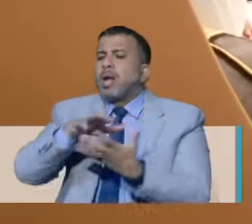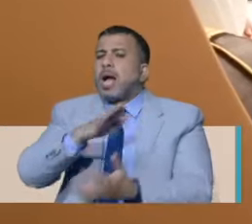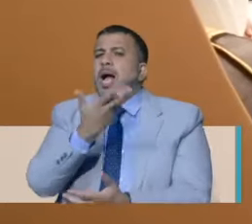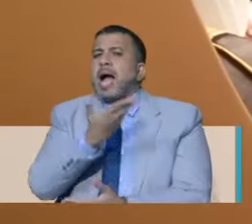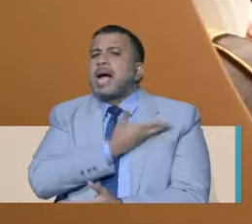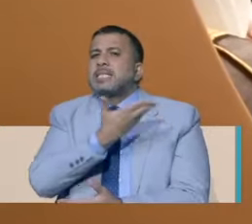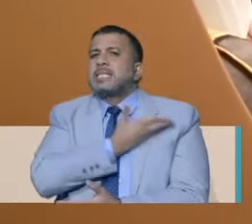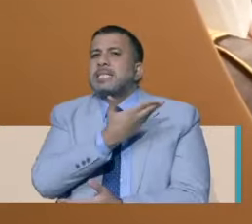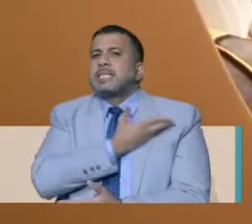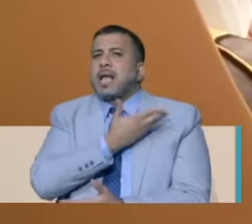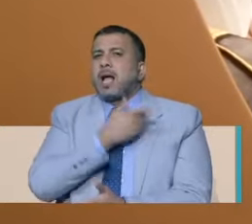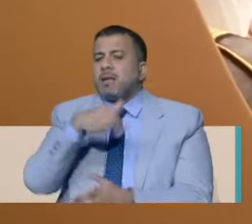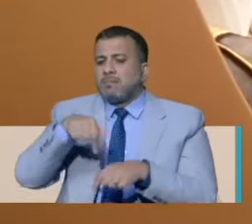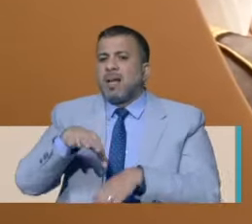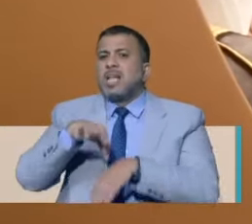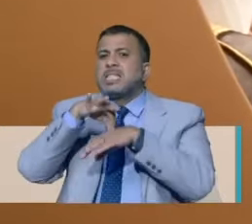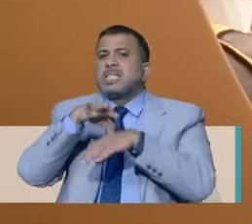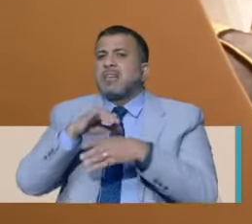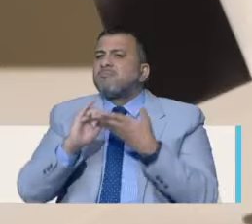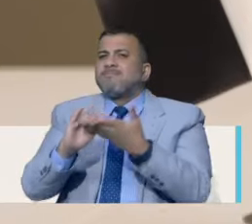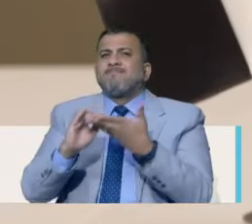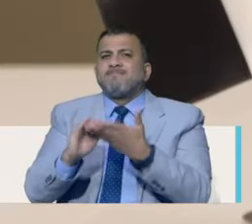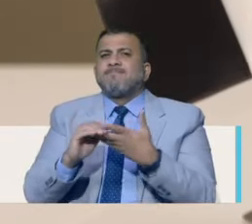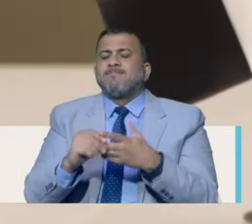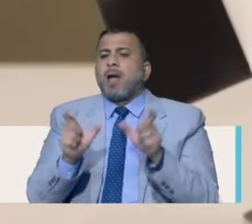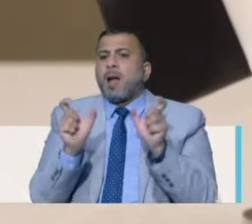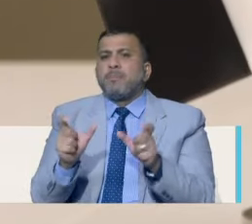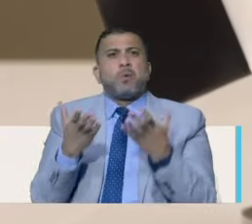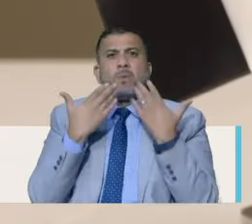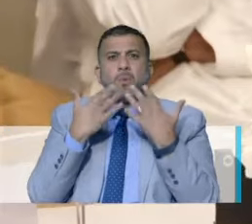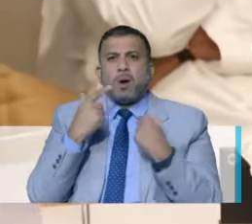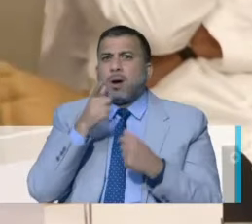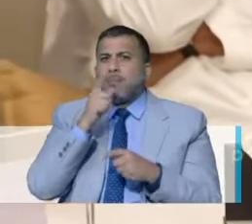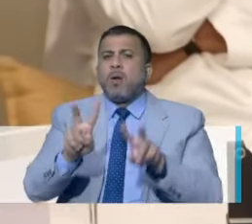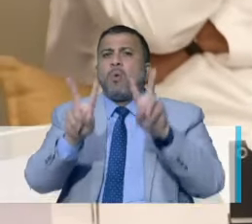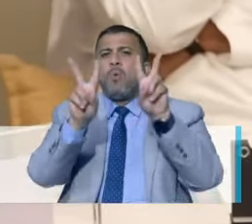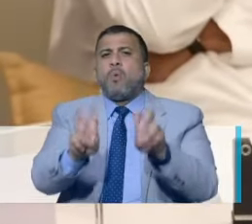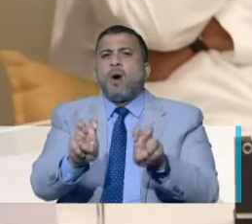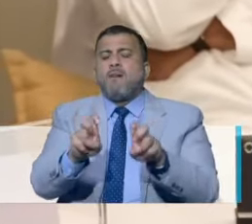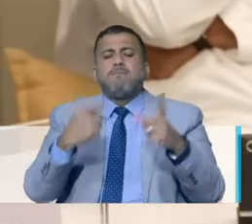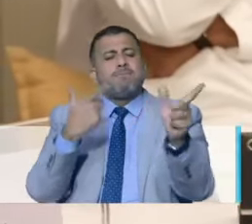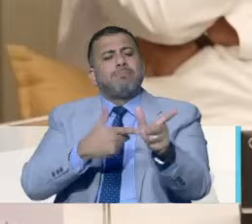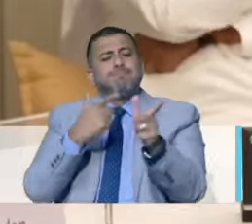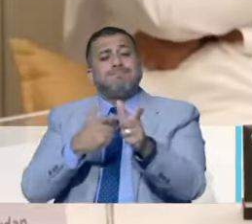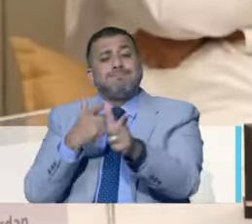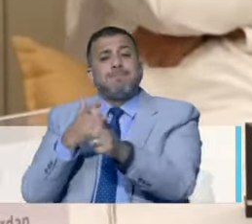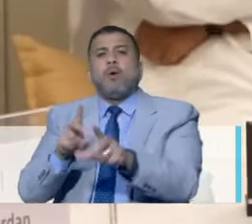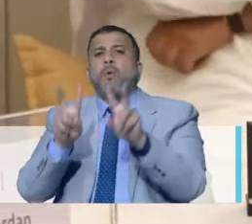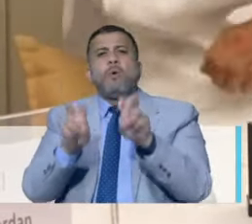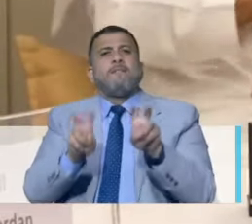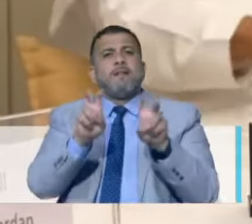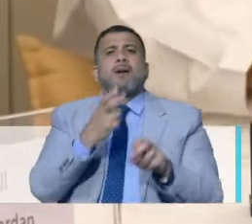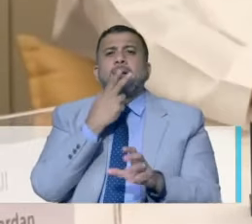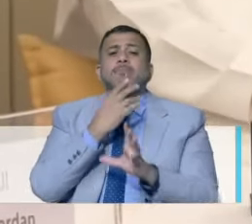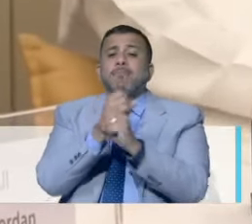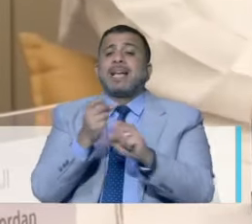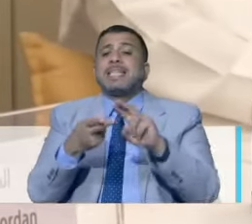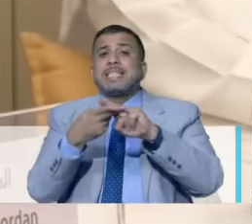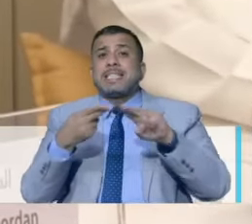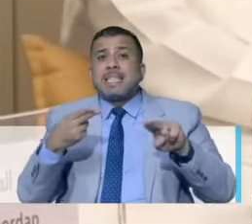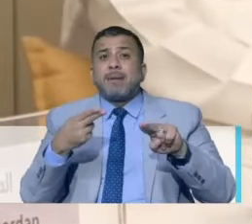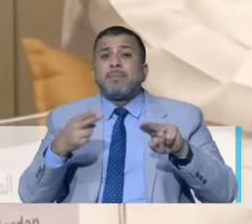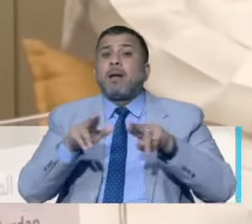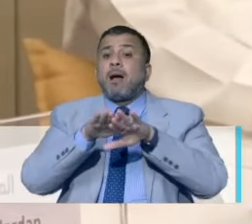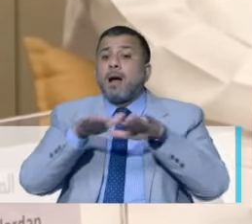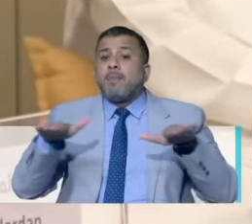وتداعياتها الانسانيه والامنيه وجهود التوصل الى وقف مستدام لاطلاق النار و سبل صون السلمي والامن